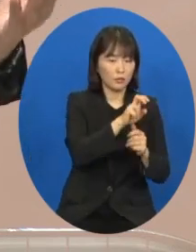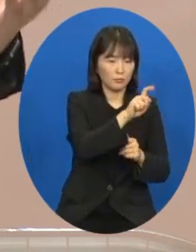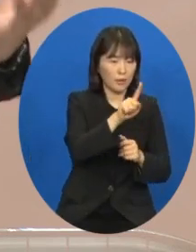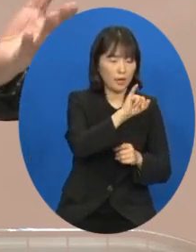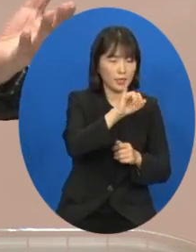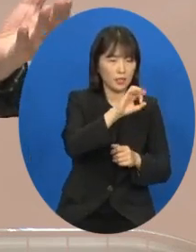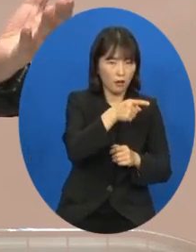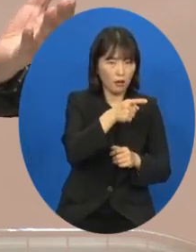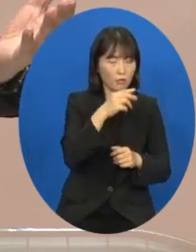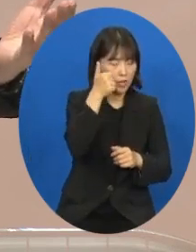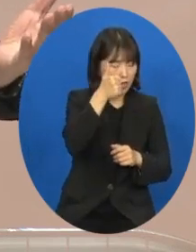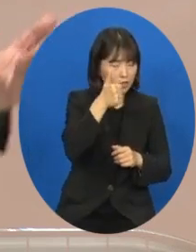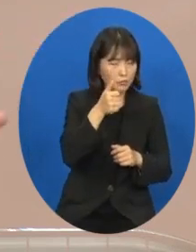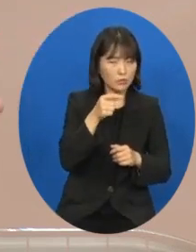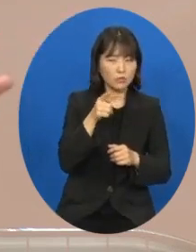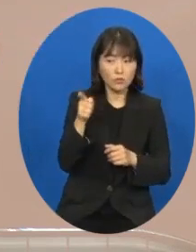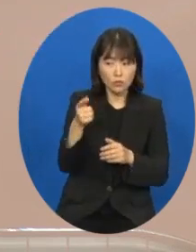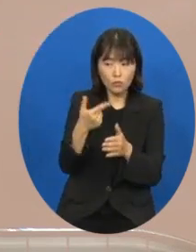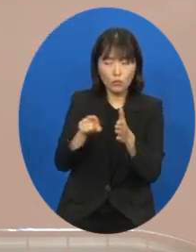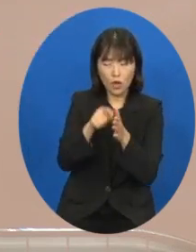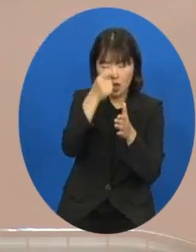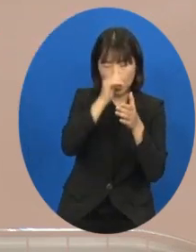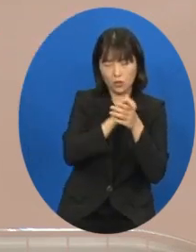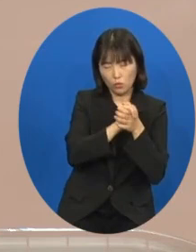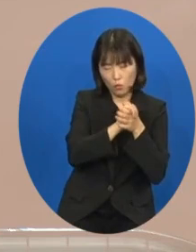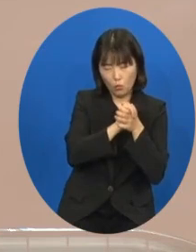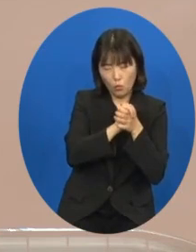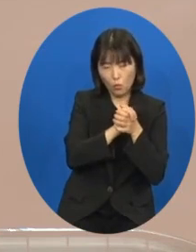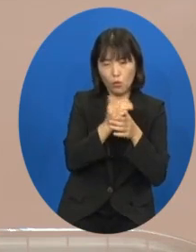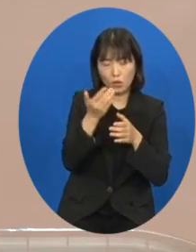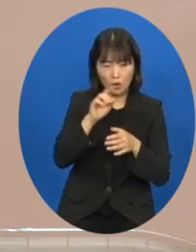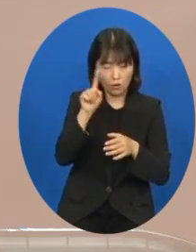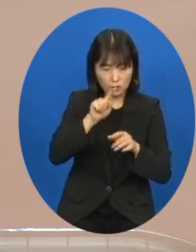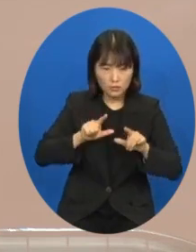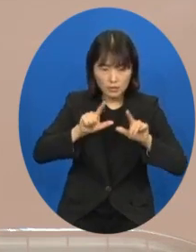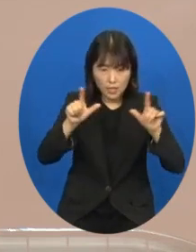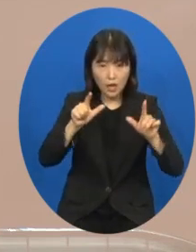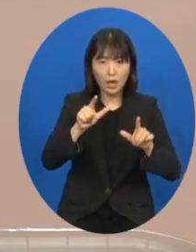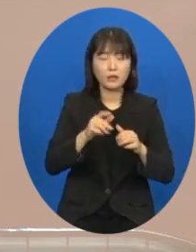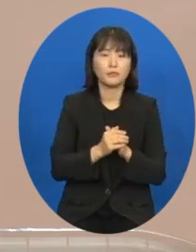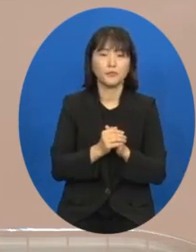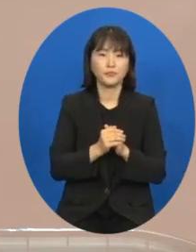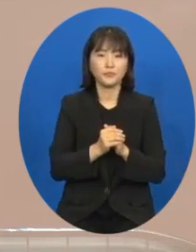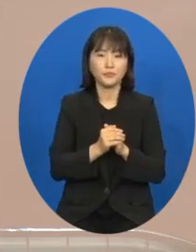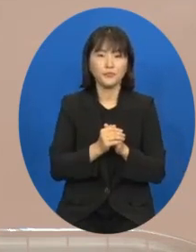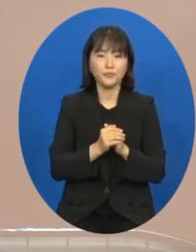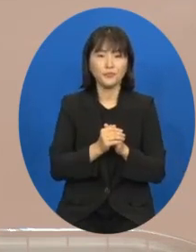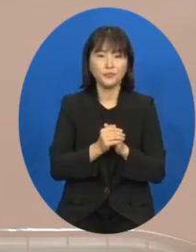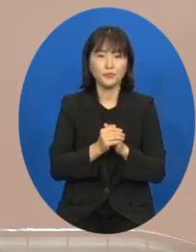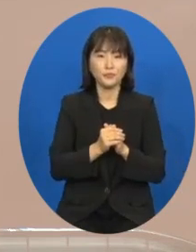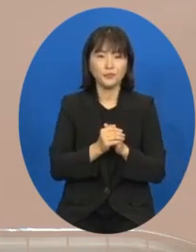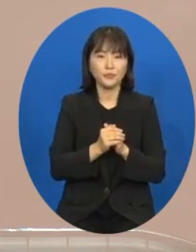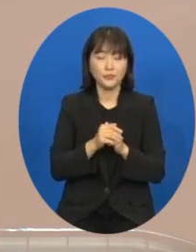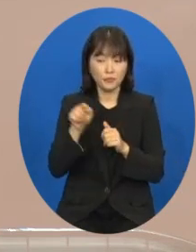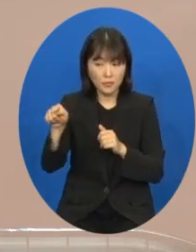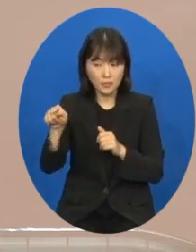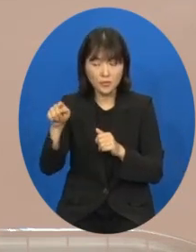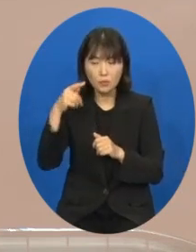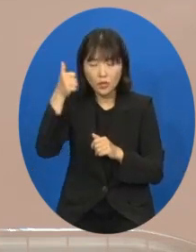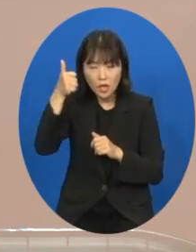몰간 목사님을 위해서. 그런데 어느 날 영국 런던에 있는 웨스트민스터 교회 담임자로 오시게 된